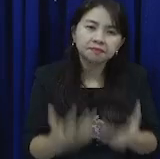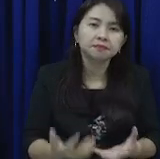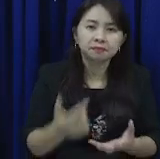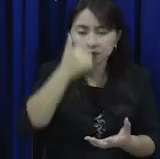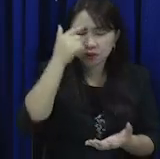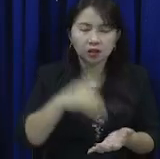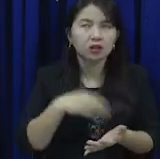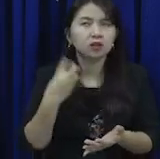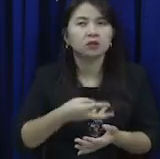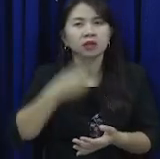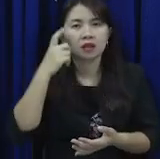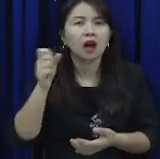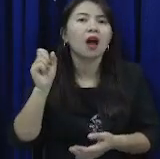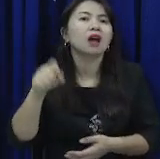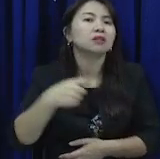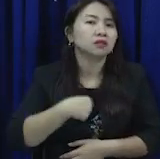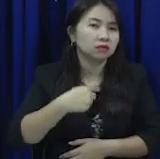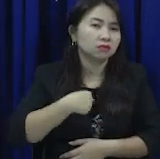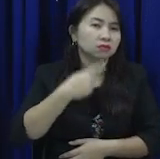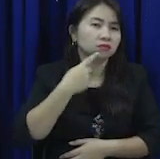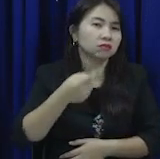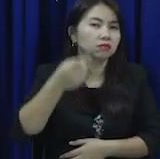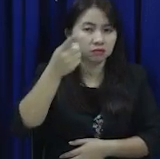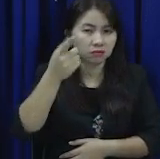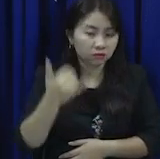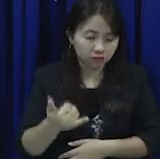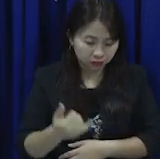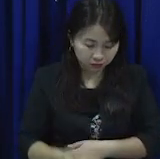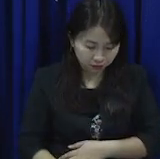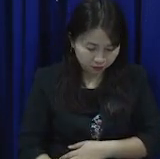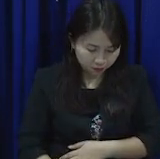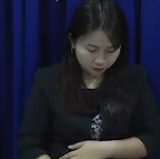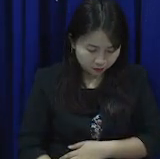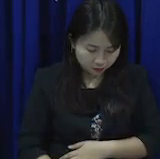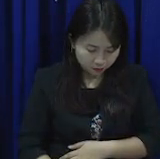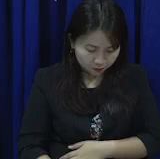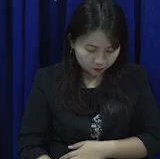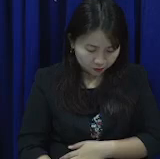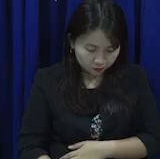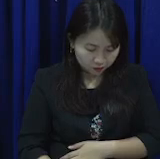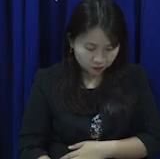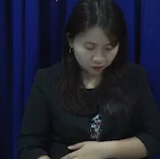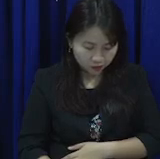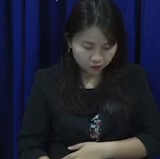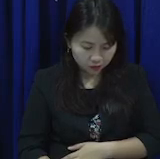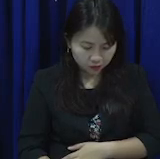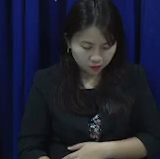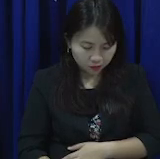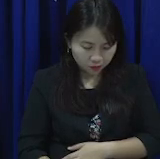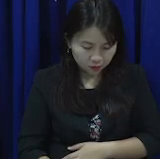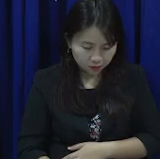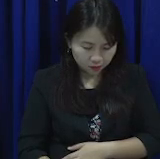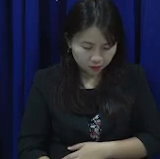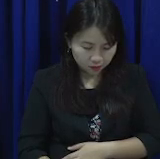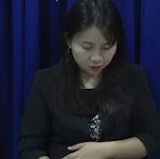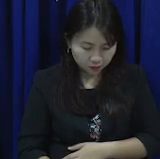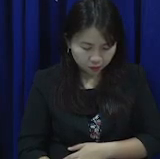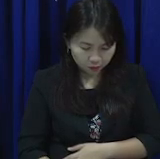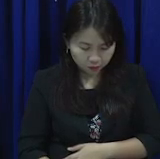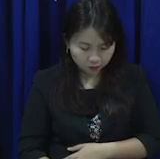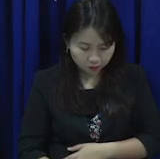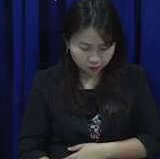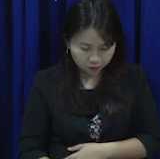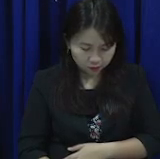kasi kala natin Sinabi ko na po sa inyo yan last last Sunday Sunday Morning sa Sunday school binanggit ko na you see